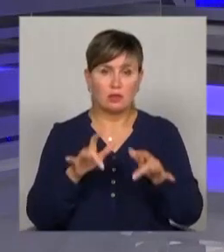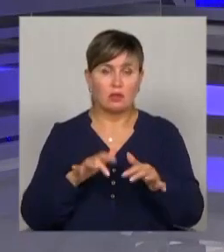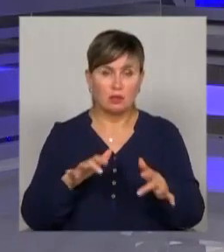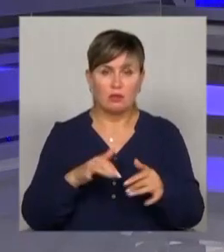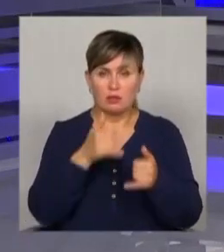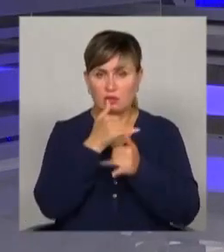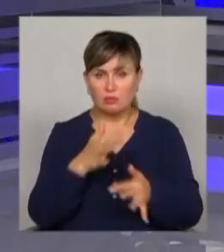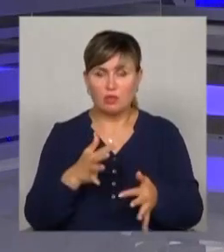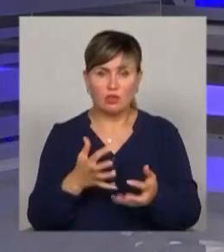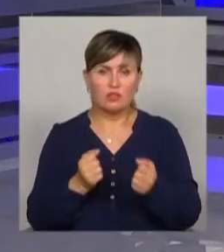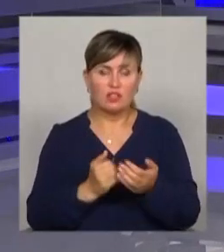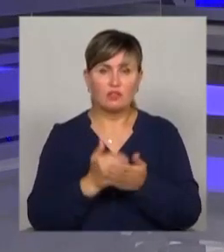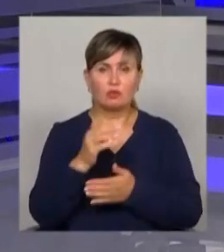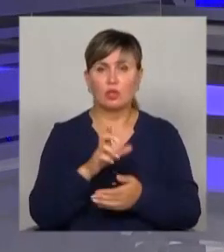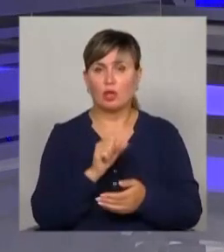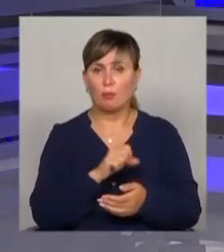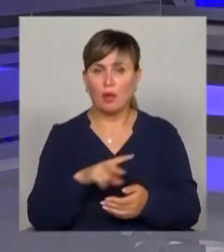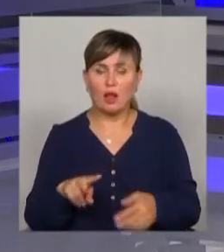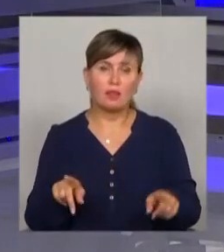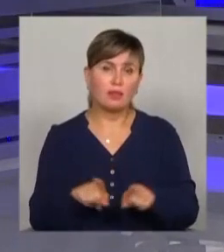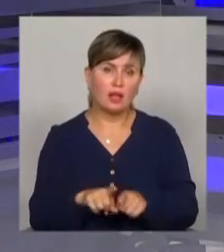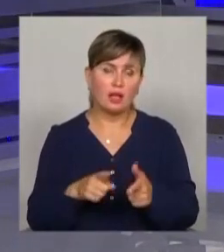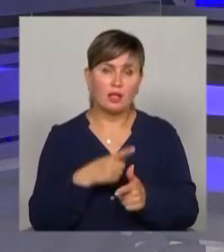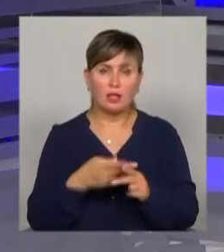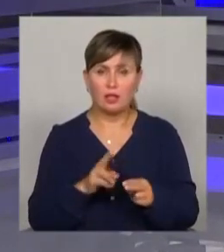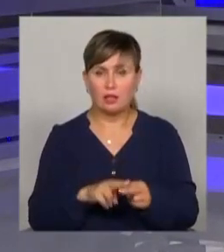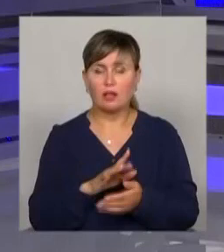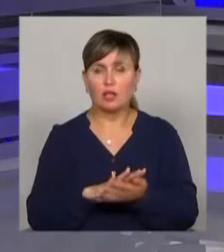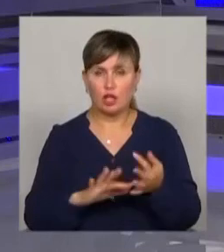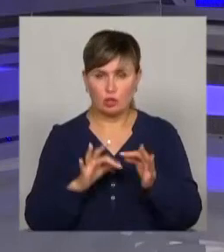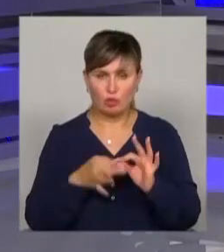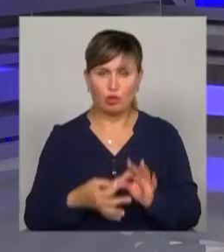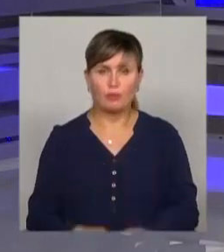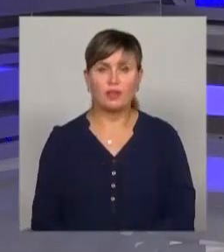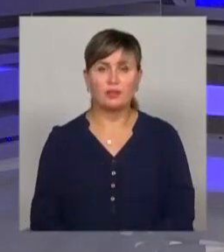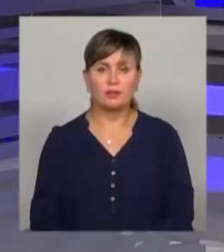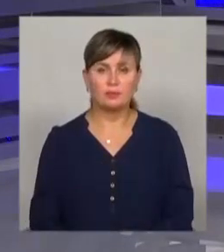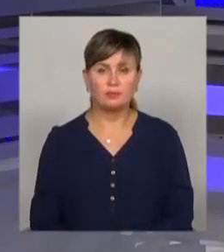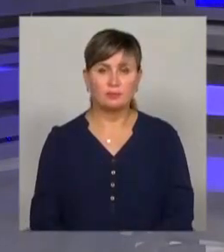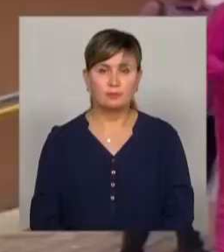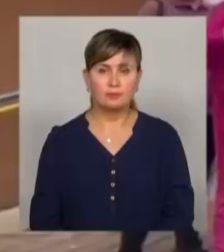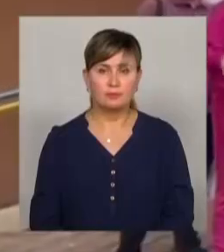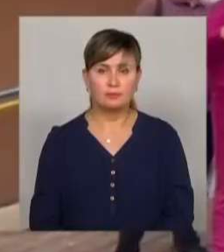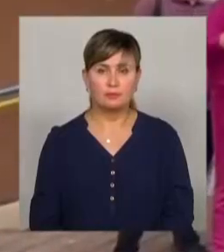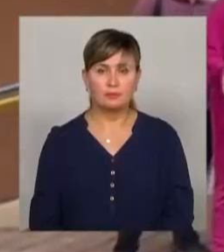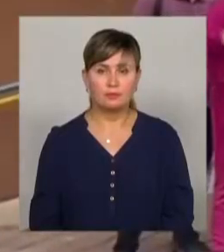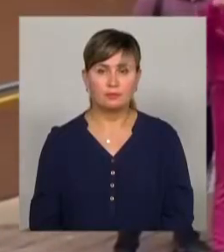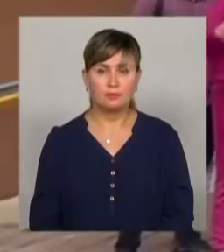они не смогли набрать высокие баллы. Так ли это на самом деле, выяснял Ануар Амангельдинов.